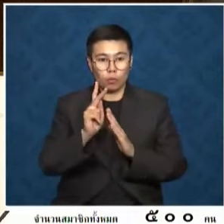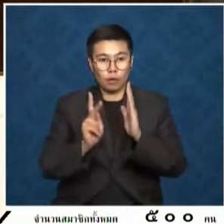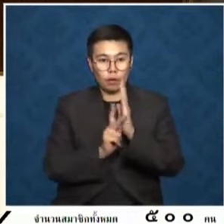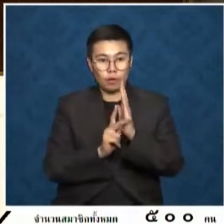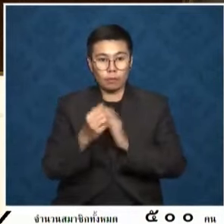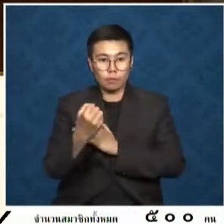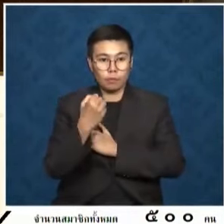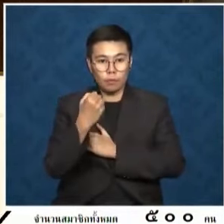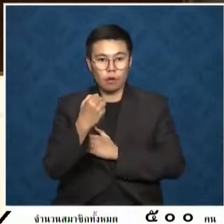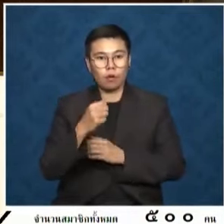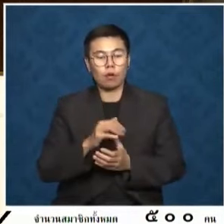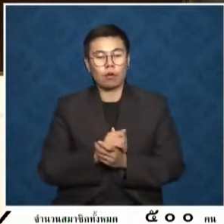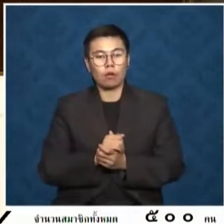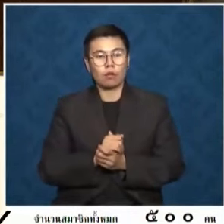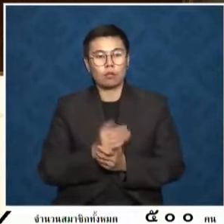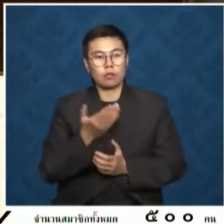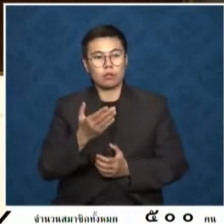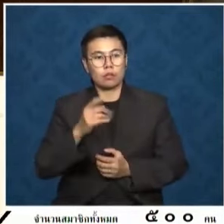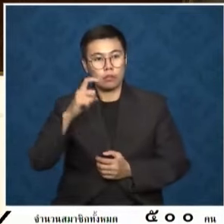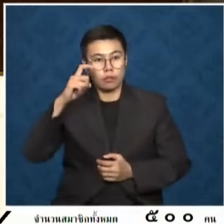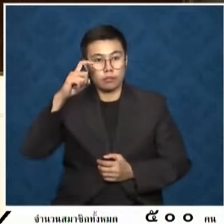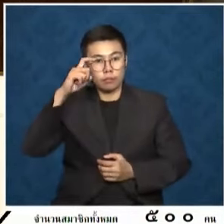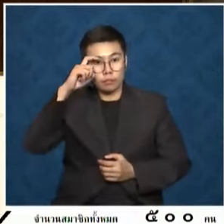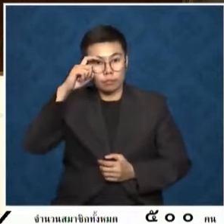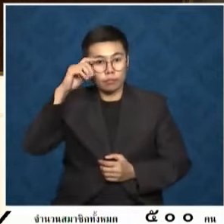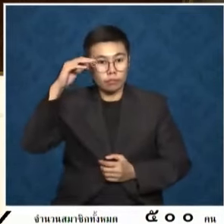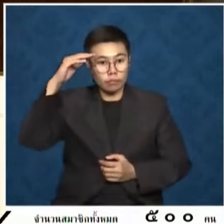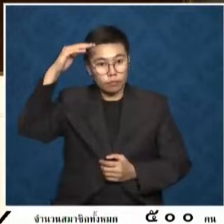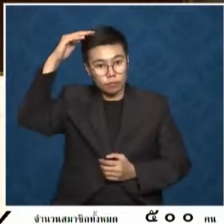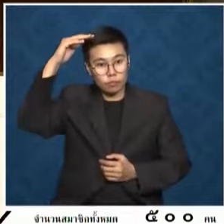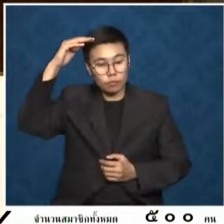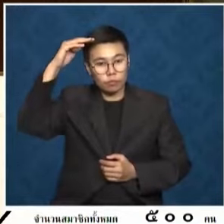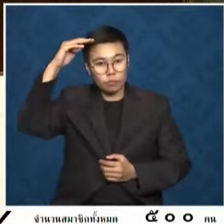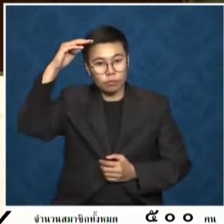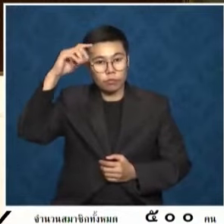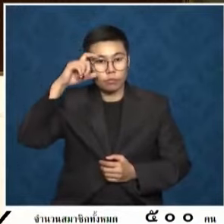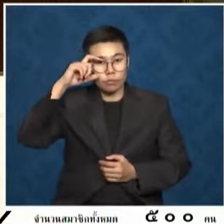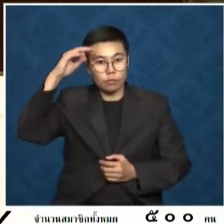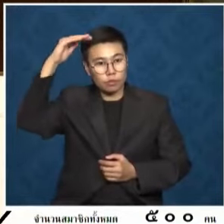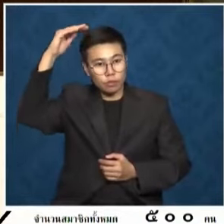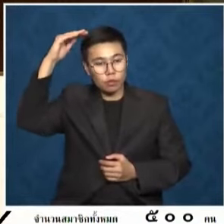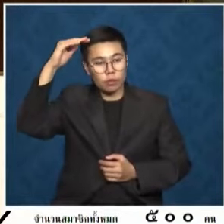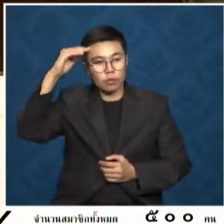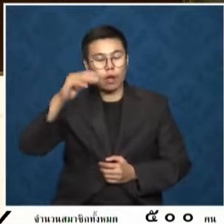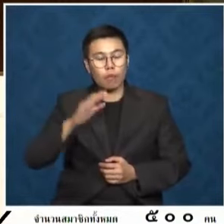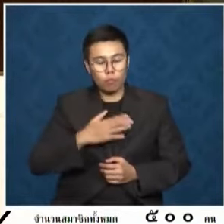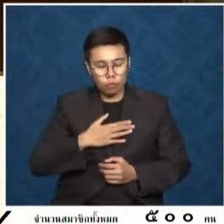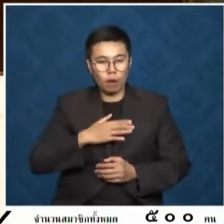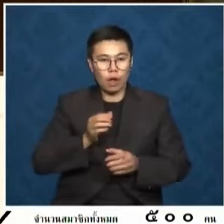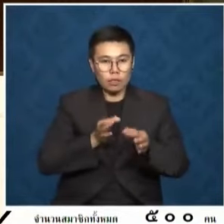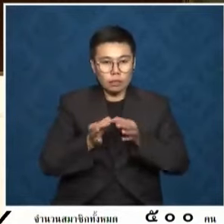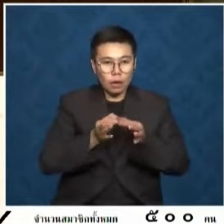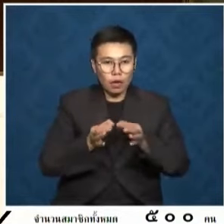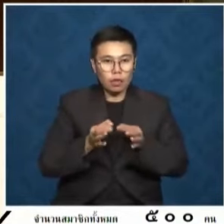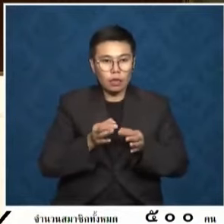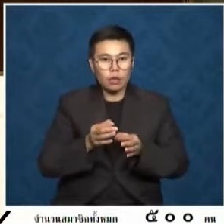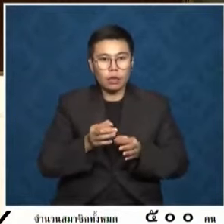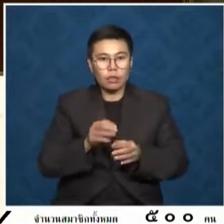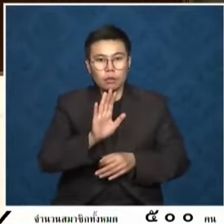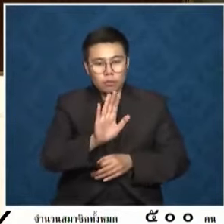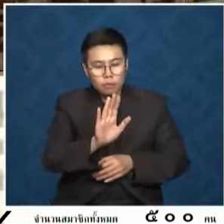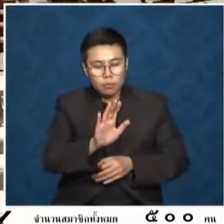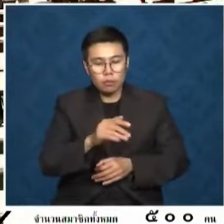ายนะท่านโลมเอาอยู่ในประเด็นหน่อยนะครับเอาเชิญต่อ ให้ผมชี้แจงสักนิดนึงได้ไหมครับท่านประธานครับอย่าเพิ่งจับเวลานะ